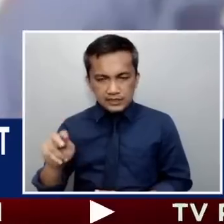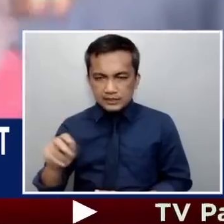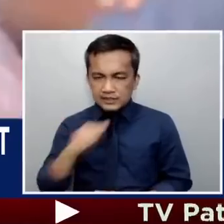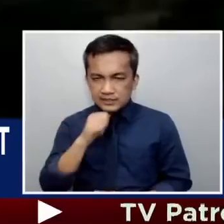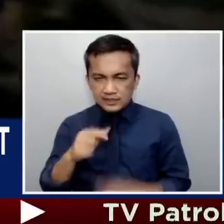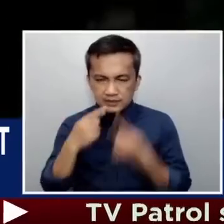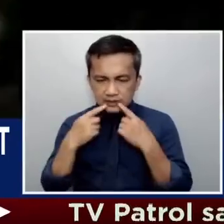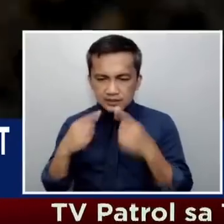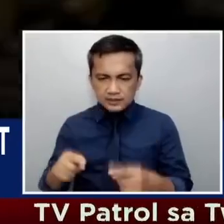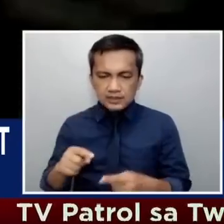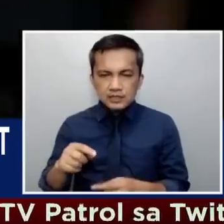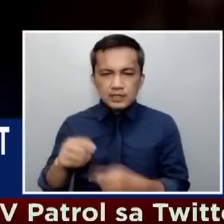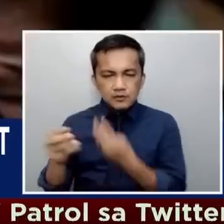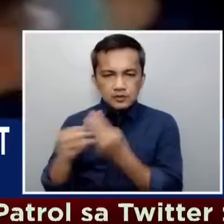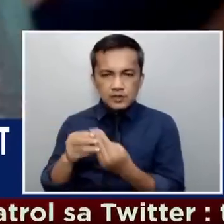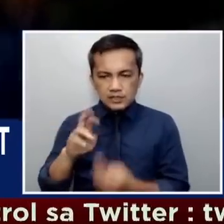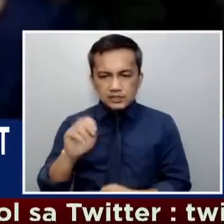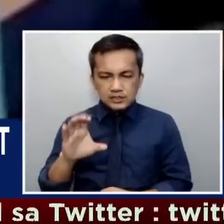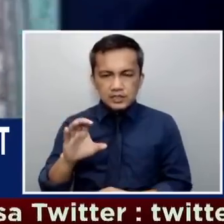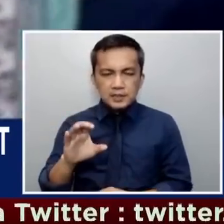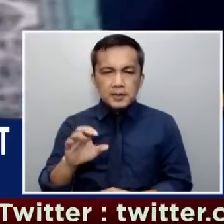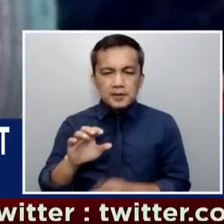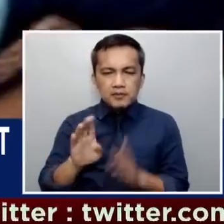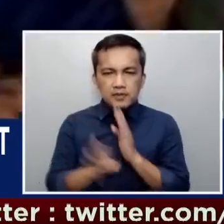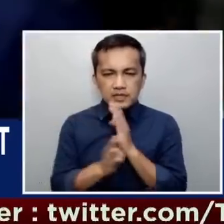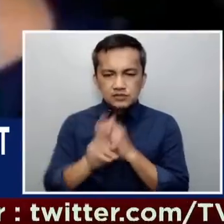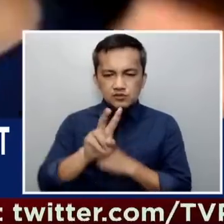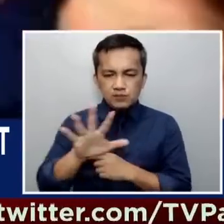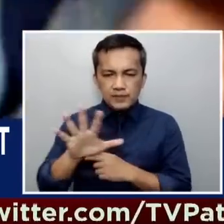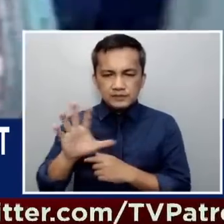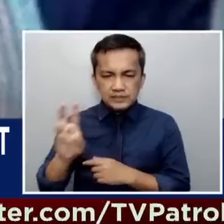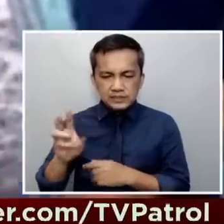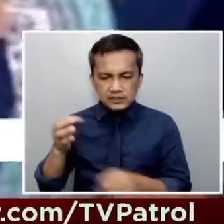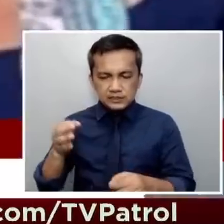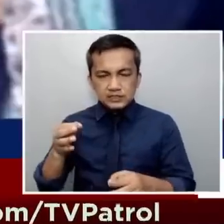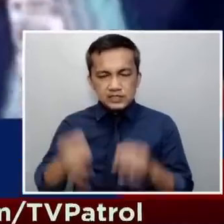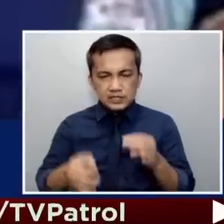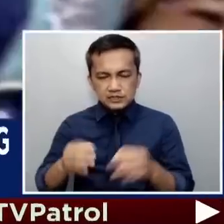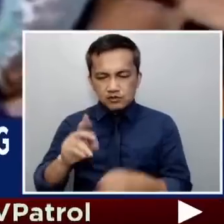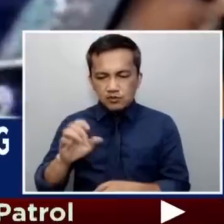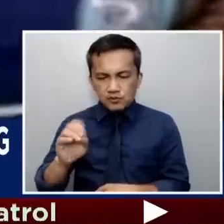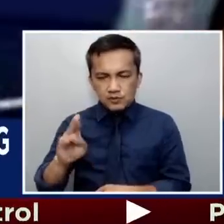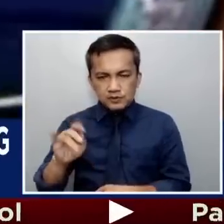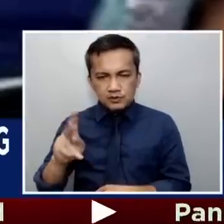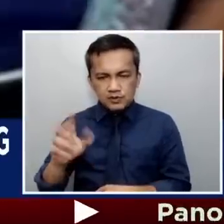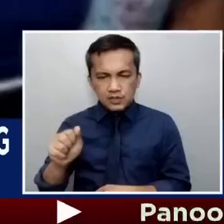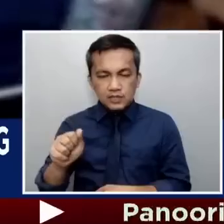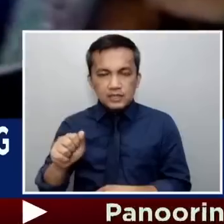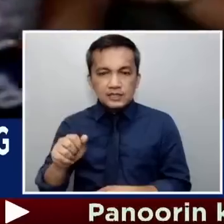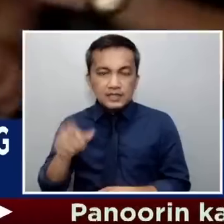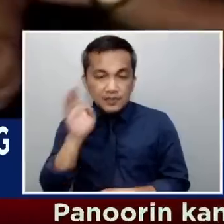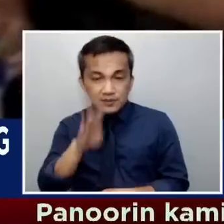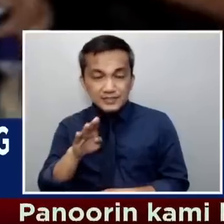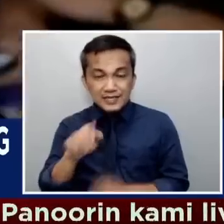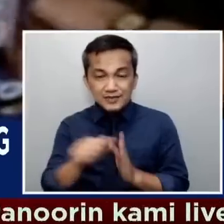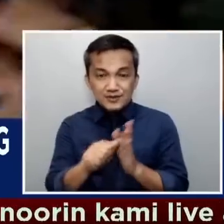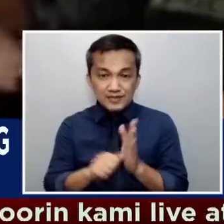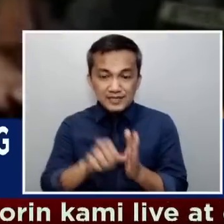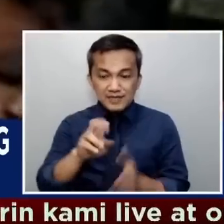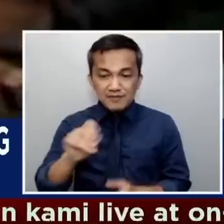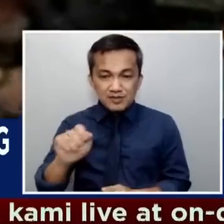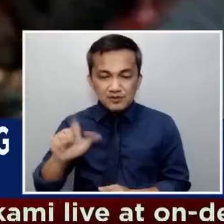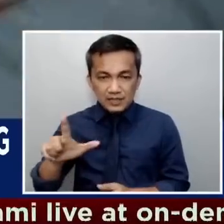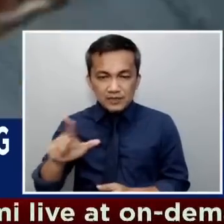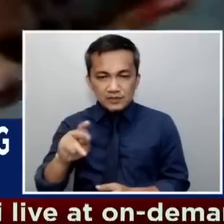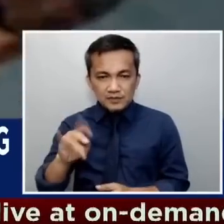Muntinlupa RTC Branch 256 Judge Romeo Buenaventura na kapatid niya si Attorney Emmanuel Buenaventura na siyang abogado